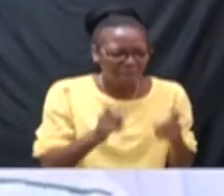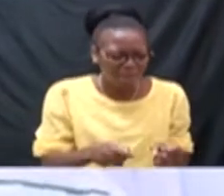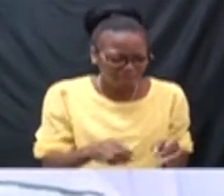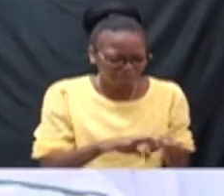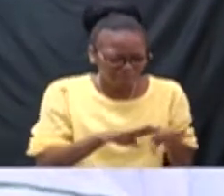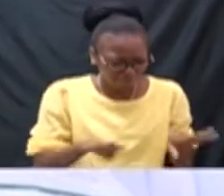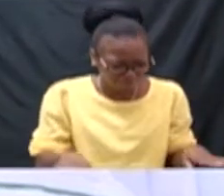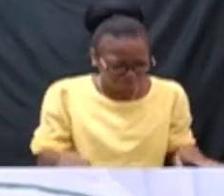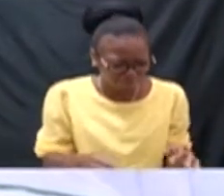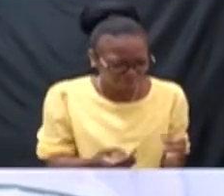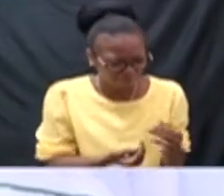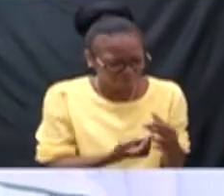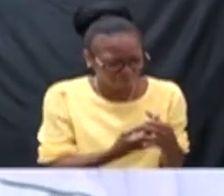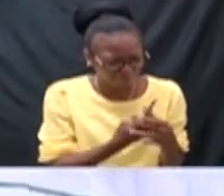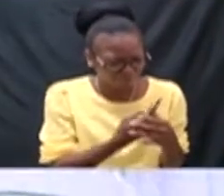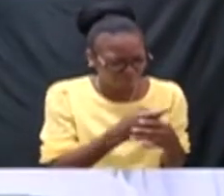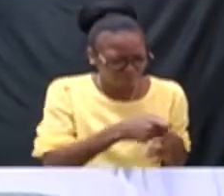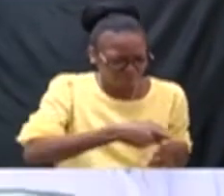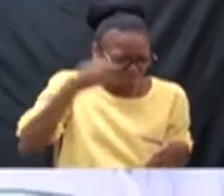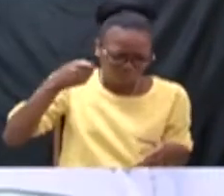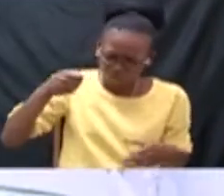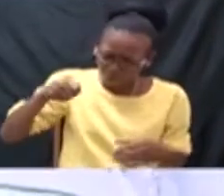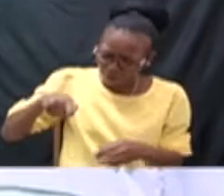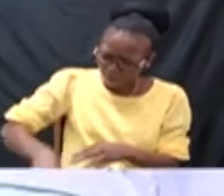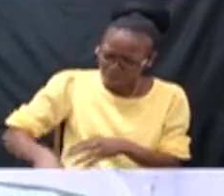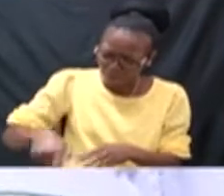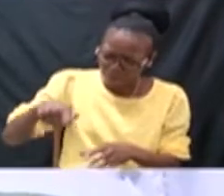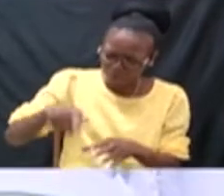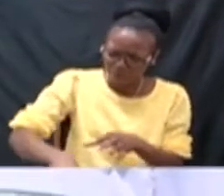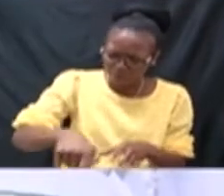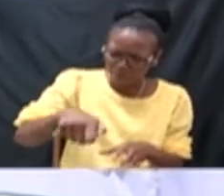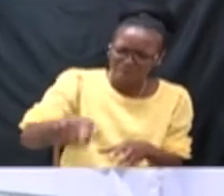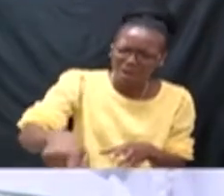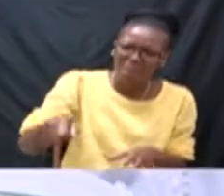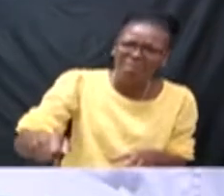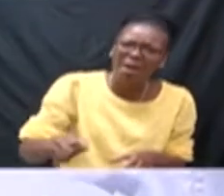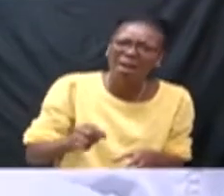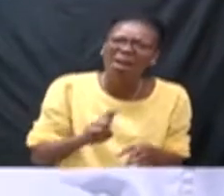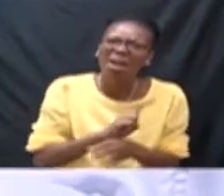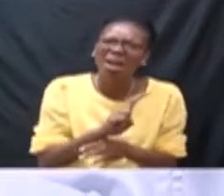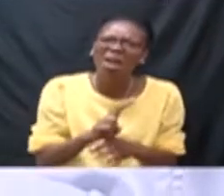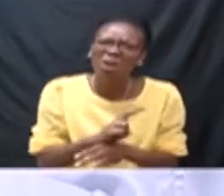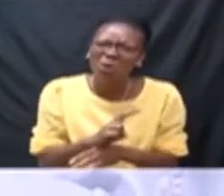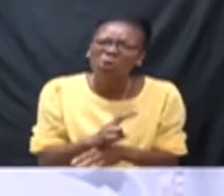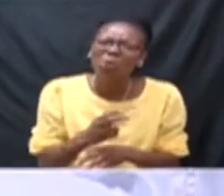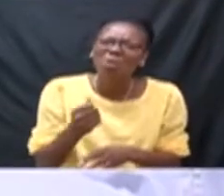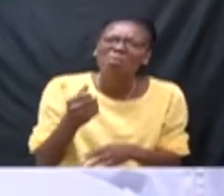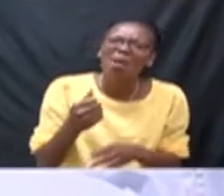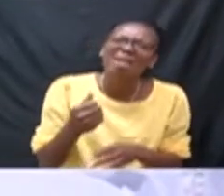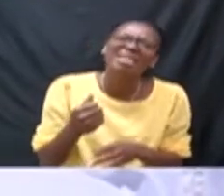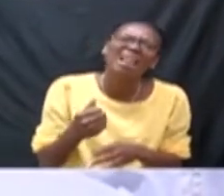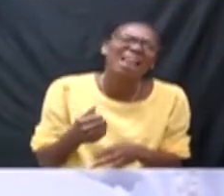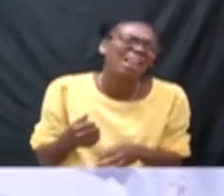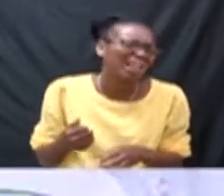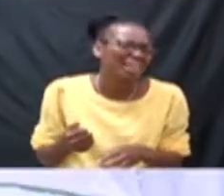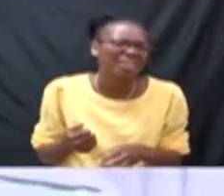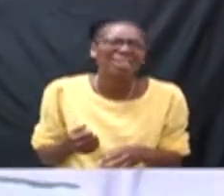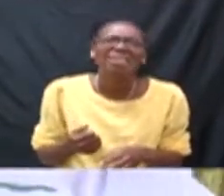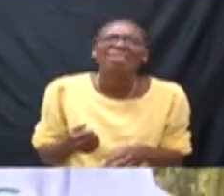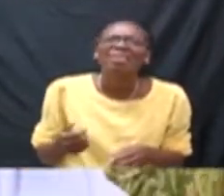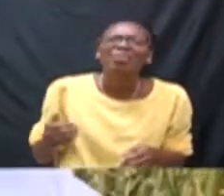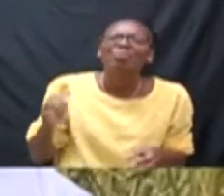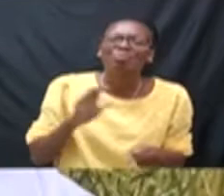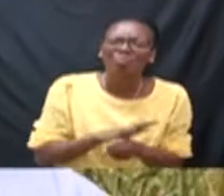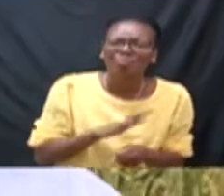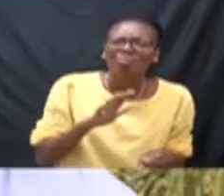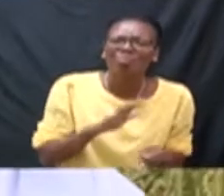ufanye seedling, ufanye nini. Sasa hiyo kama inahitaji labor nyingi sana. Na hii inahitaji labor nyingi sana.